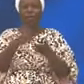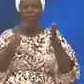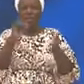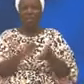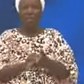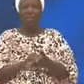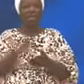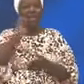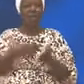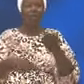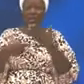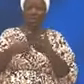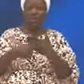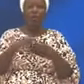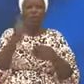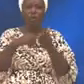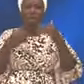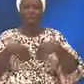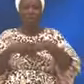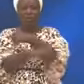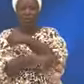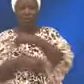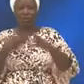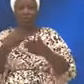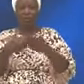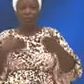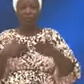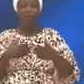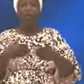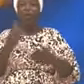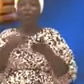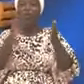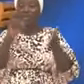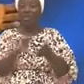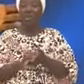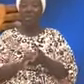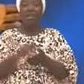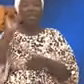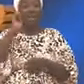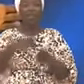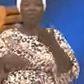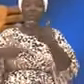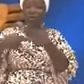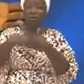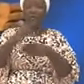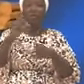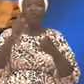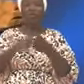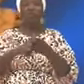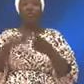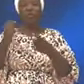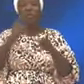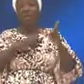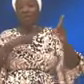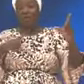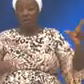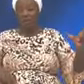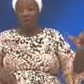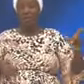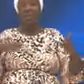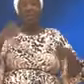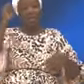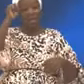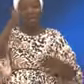restauré ce qu'il a volé avant de quoi il a retourné il est retourné au seigneur aux